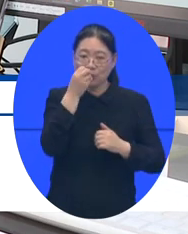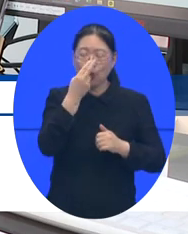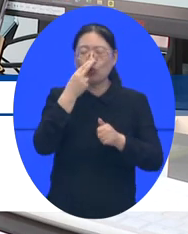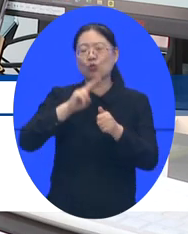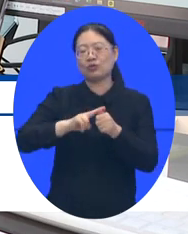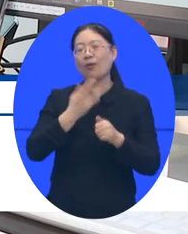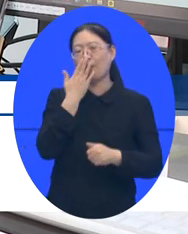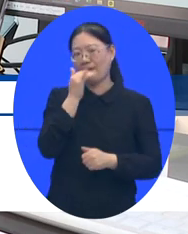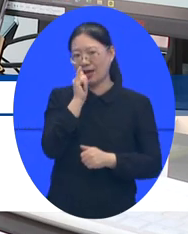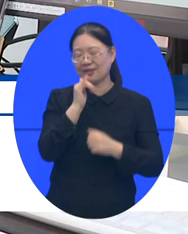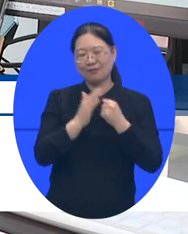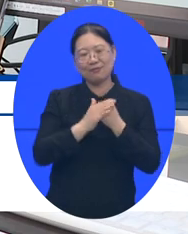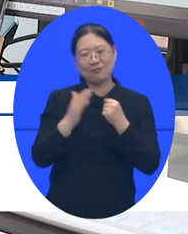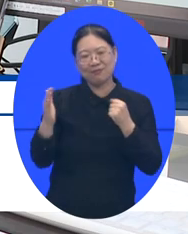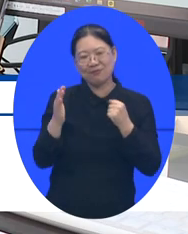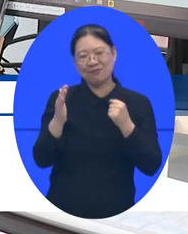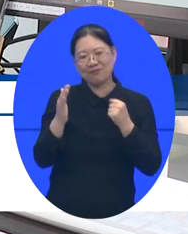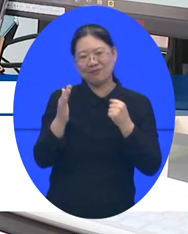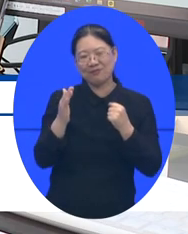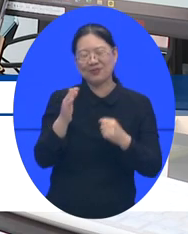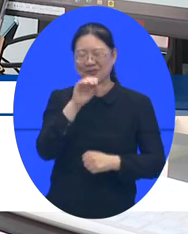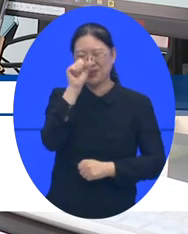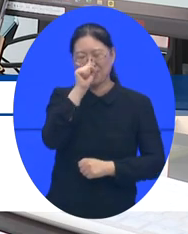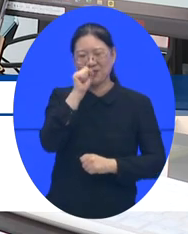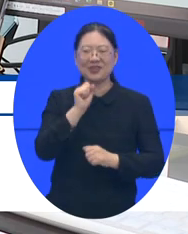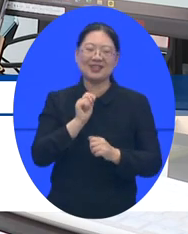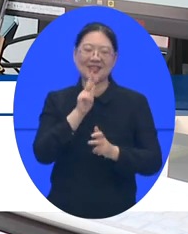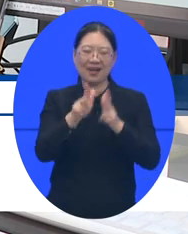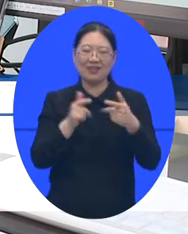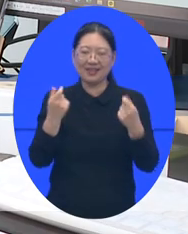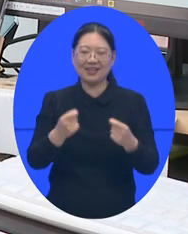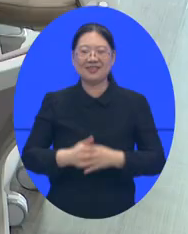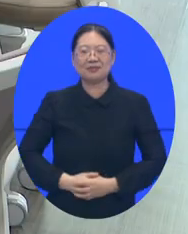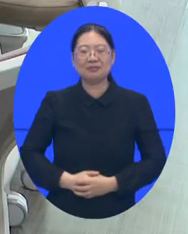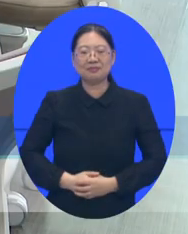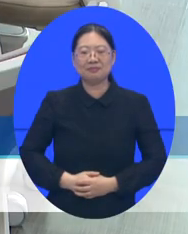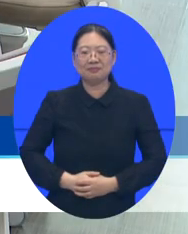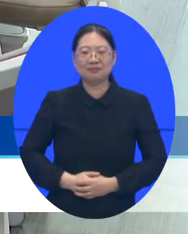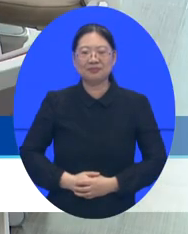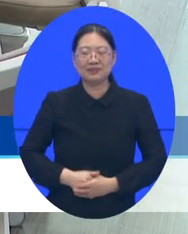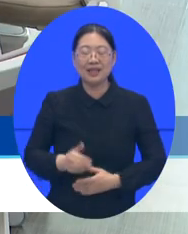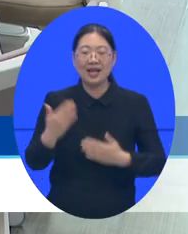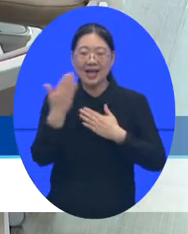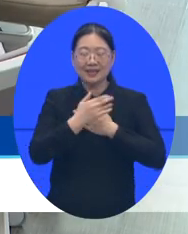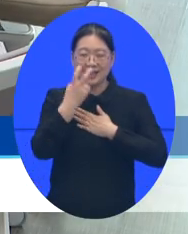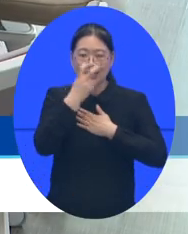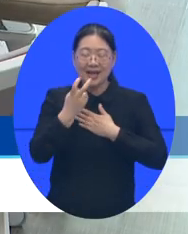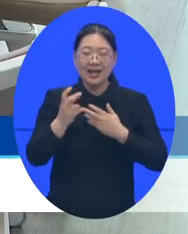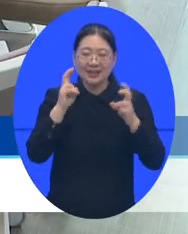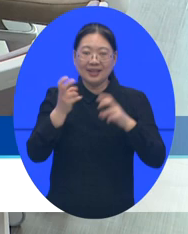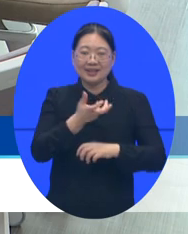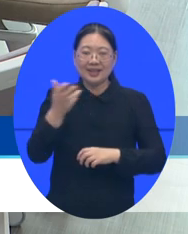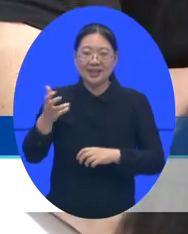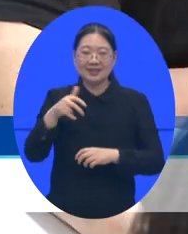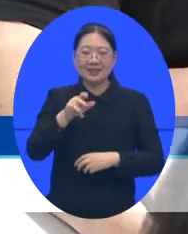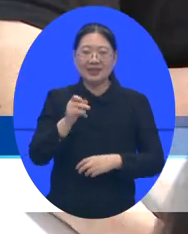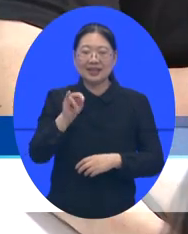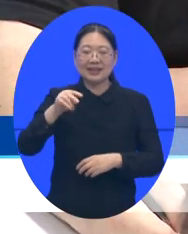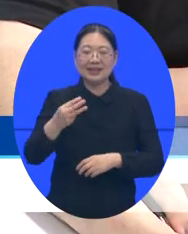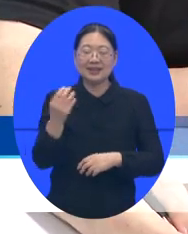그리고 도전할 수 있다는 점에서 굉장히 좋은 사업인 것 같습니다. 헬스케어 기업으로 이직한 정혜슬